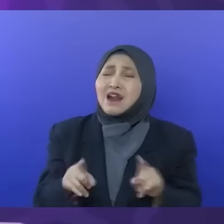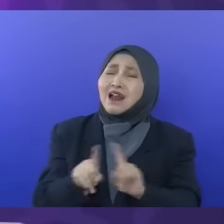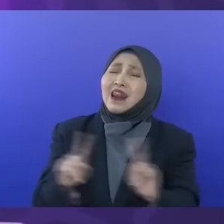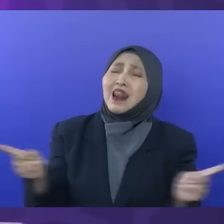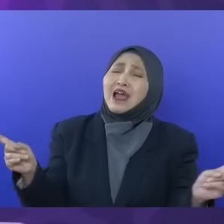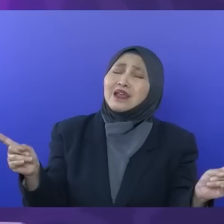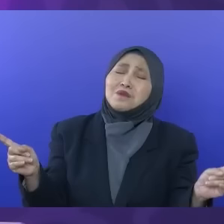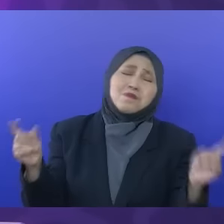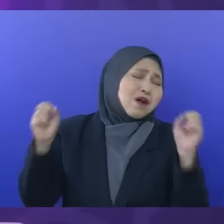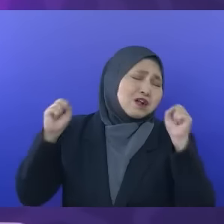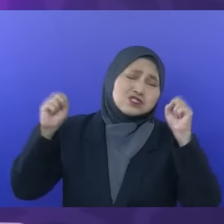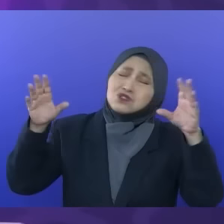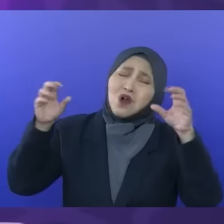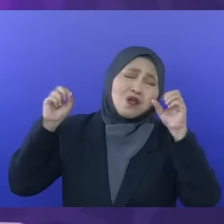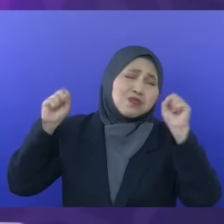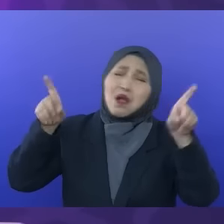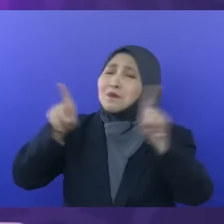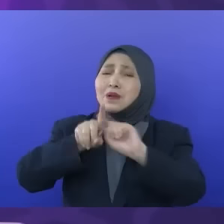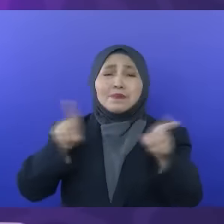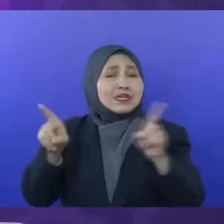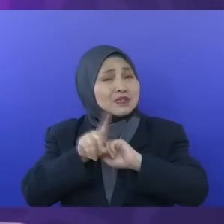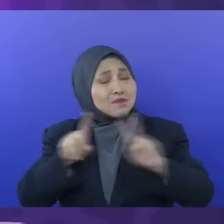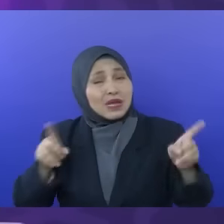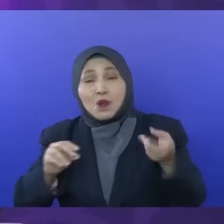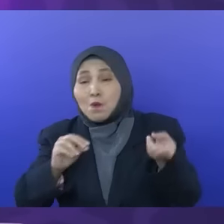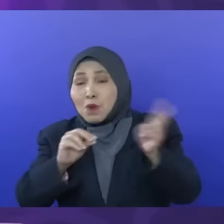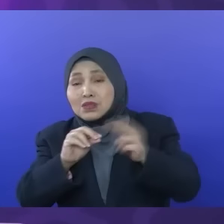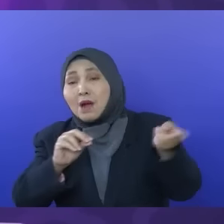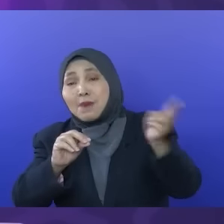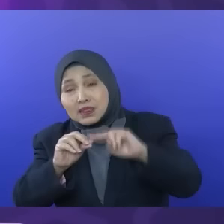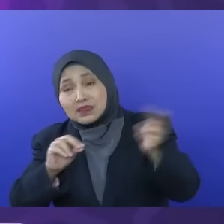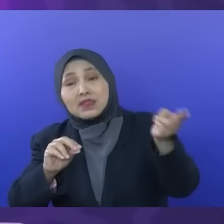Masyaallah baru pertama-tambah